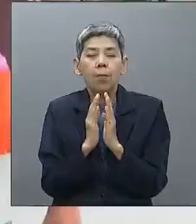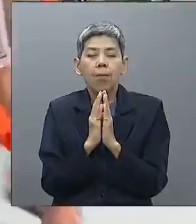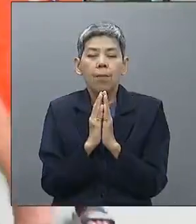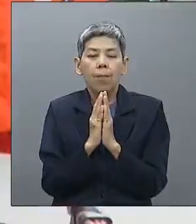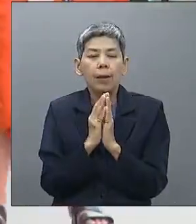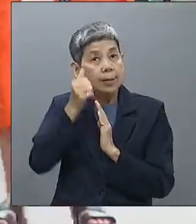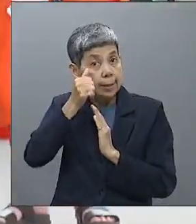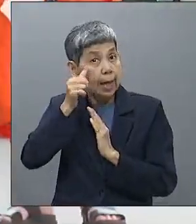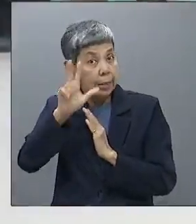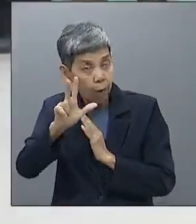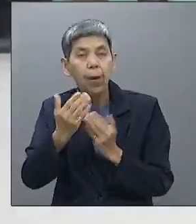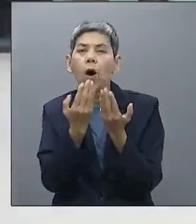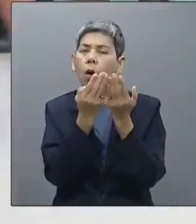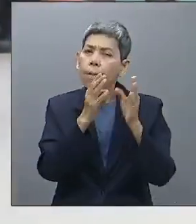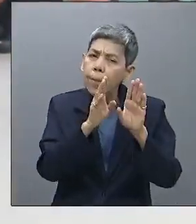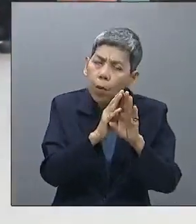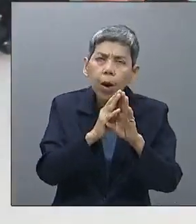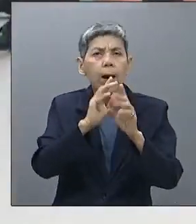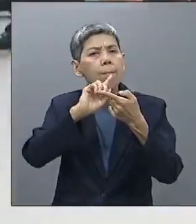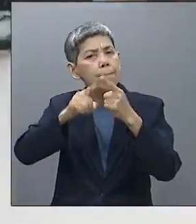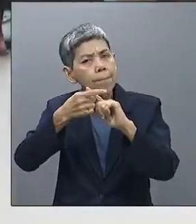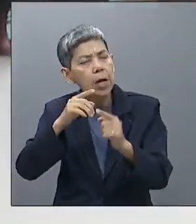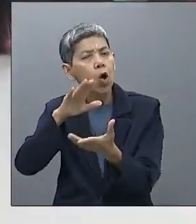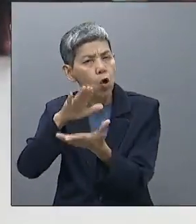ม3วันมีทั้งครอบครัวเพื่อนโร